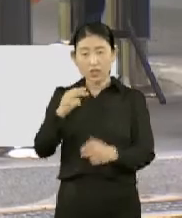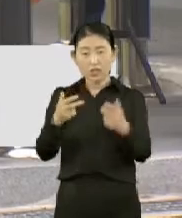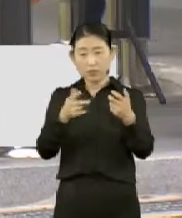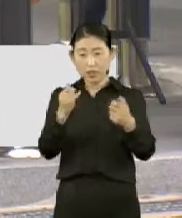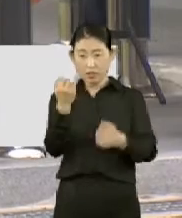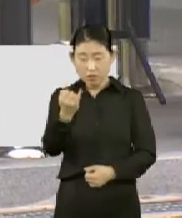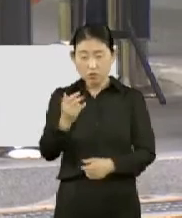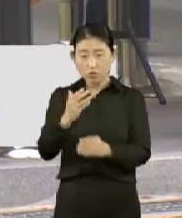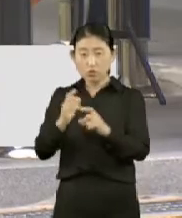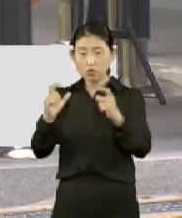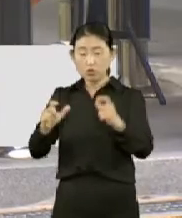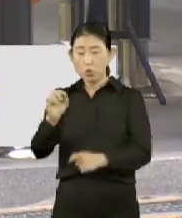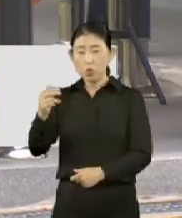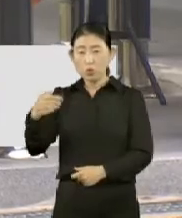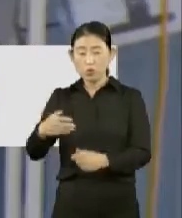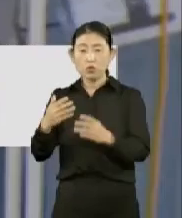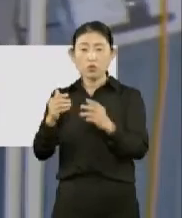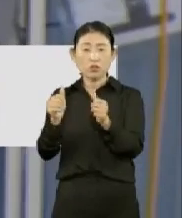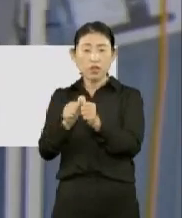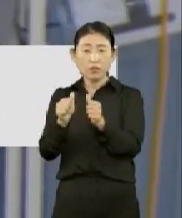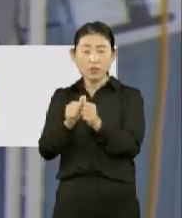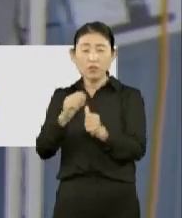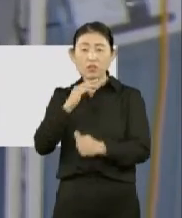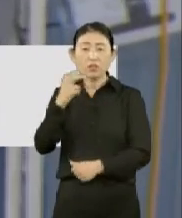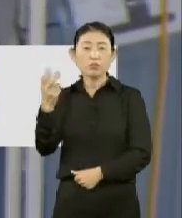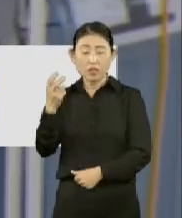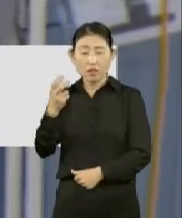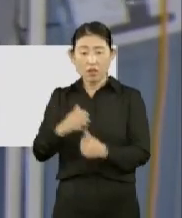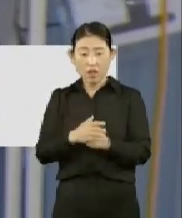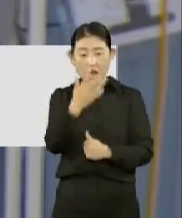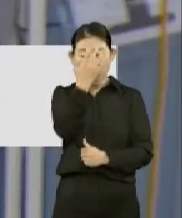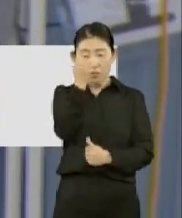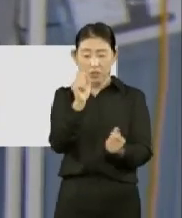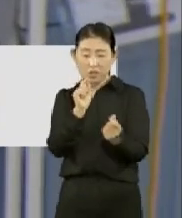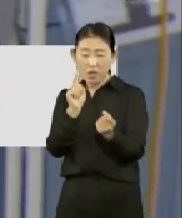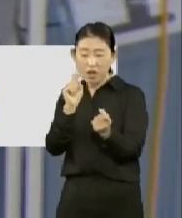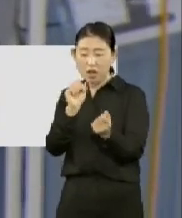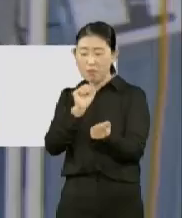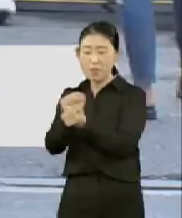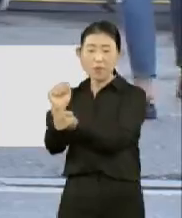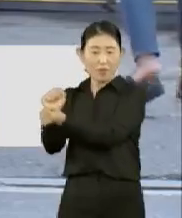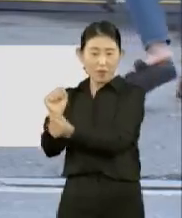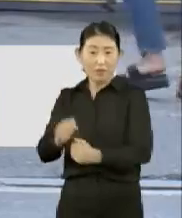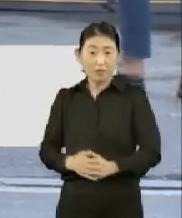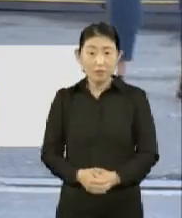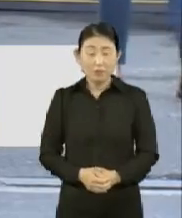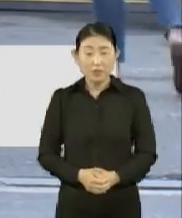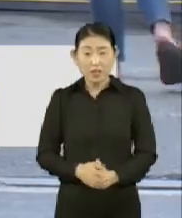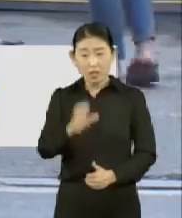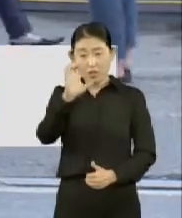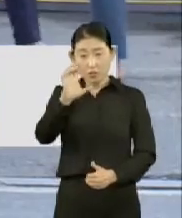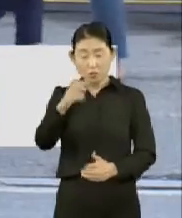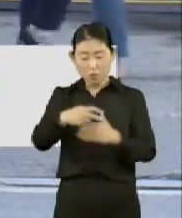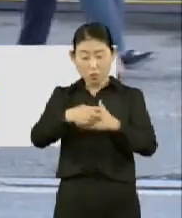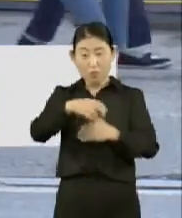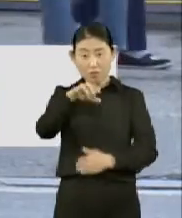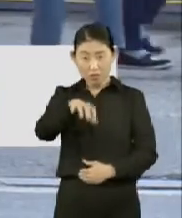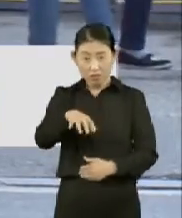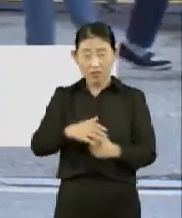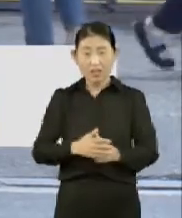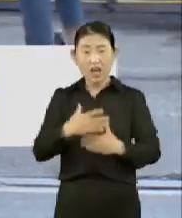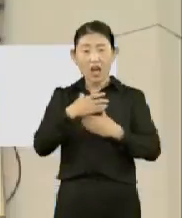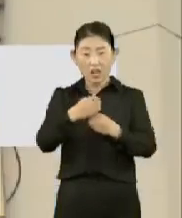여성과 중구 오류동에 사는 70대 남성으로 할머니의 접촉자들입니다. 한편 가톨릭대 대전